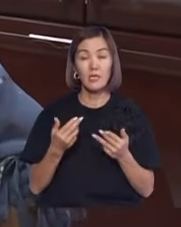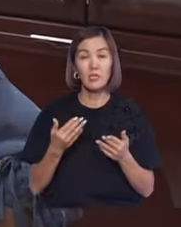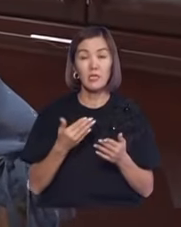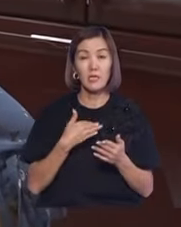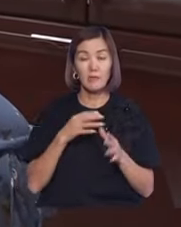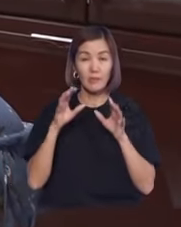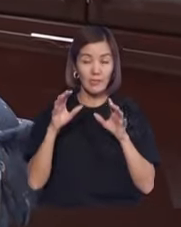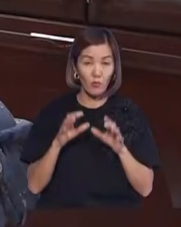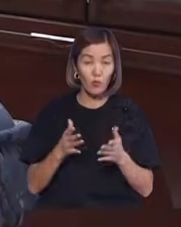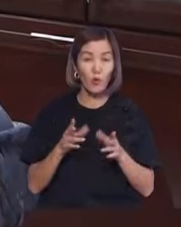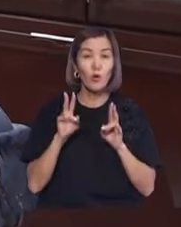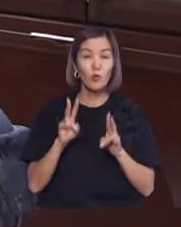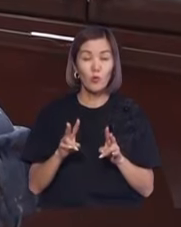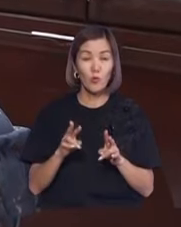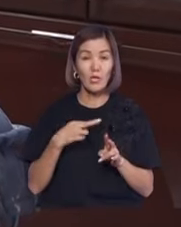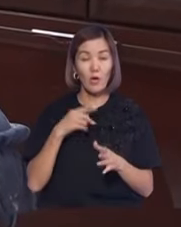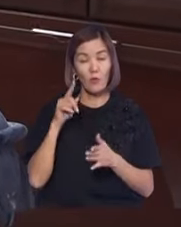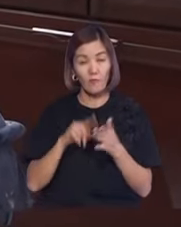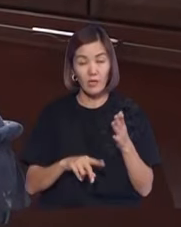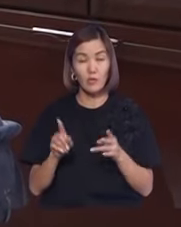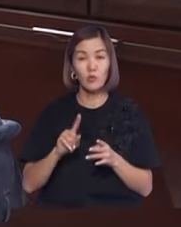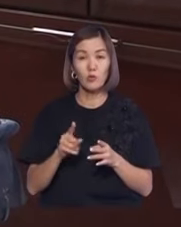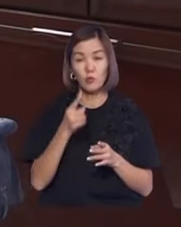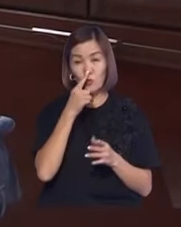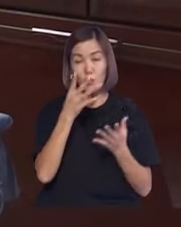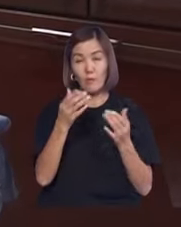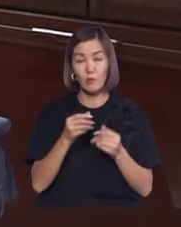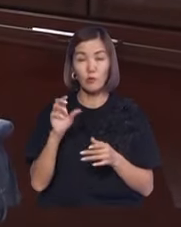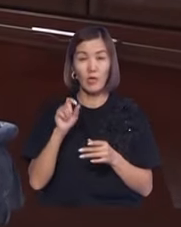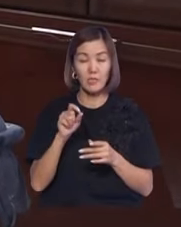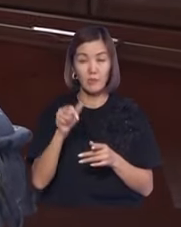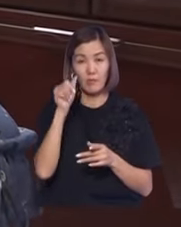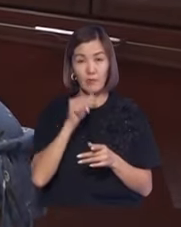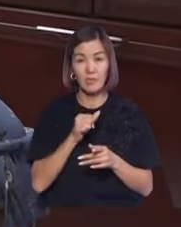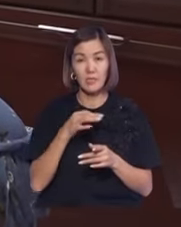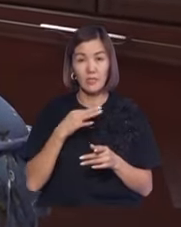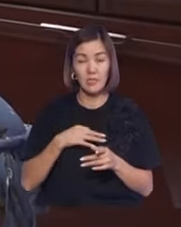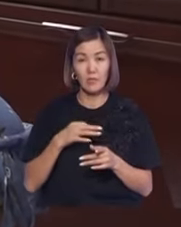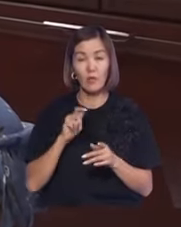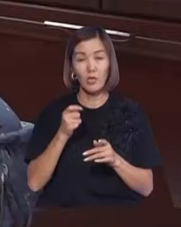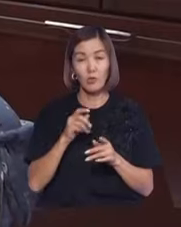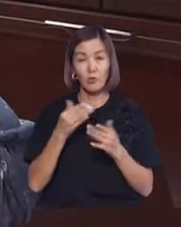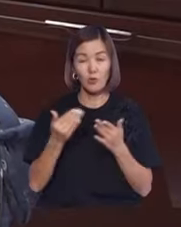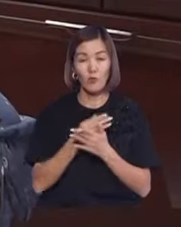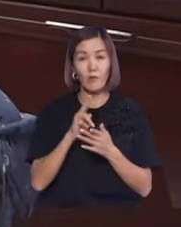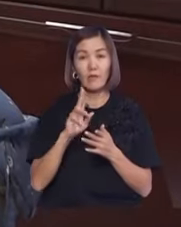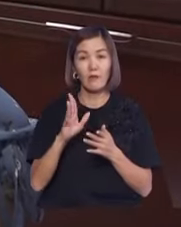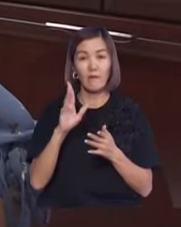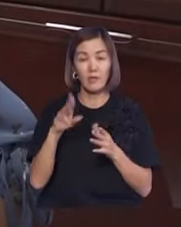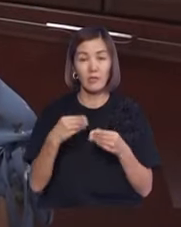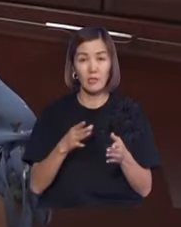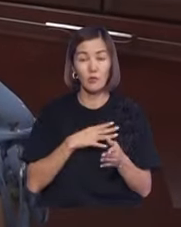рамках законодательства. И вот теперь, как сказал Бейбыт Исабаев, уже в октябре месяце моему сыну вручат ключи от однокомнатной